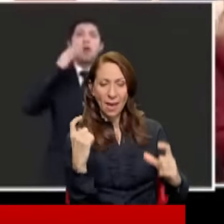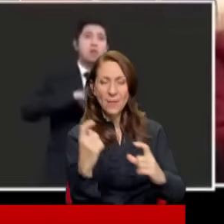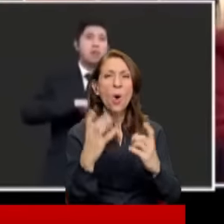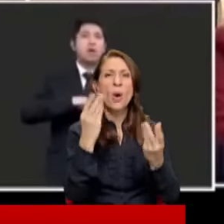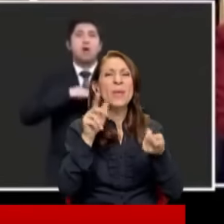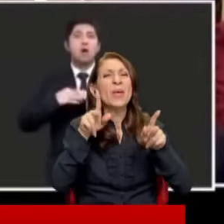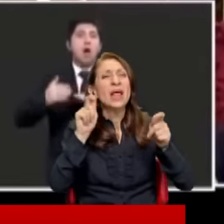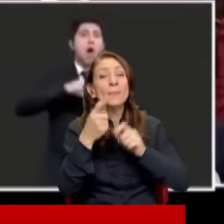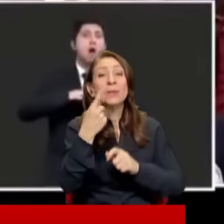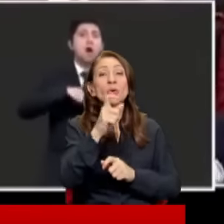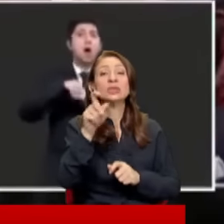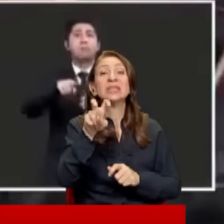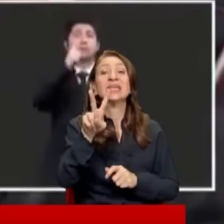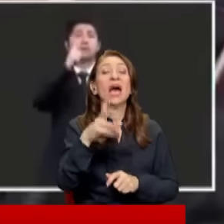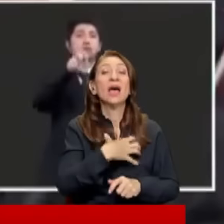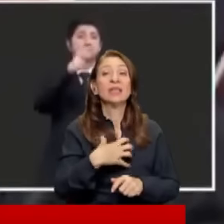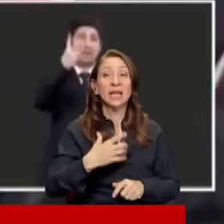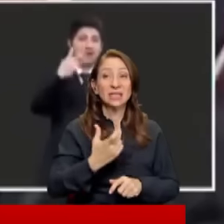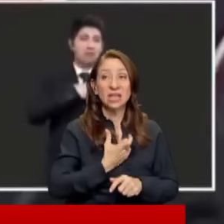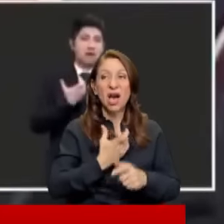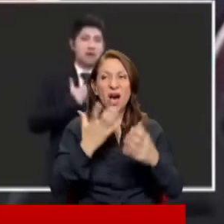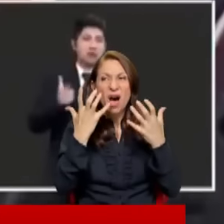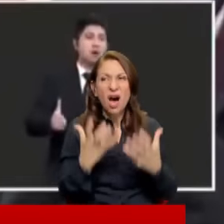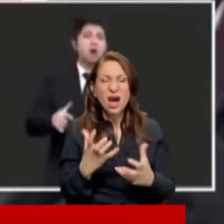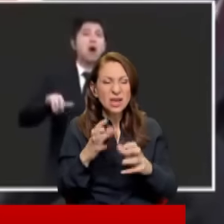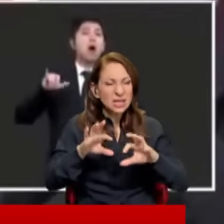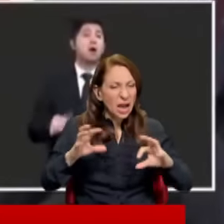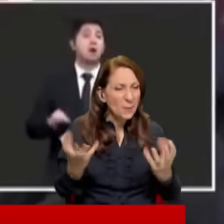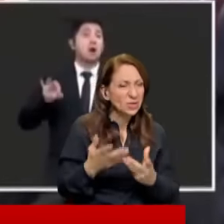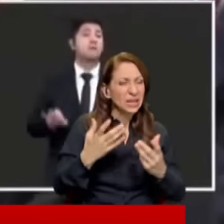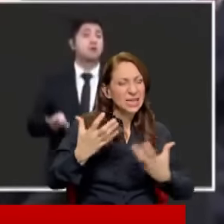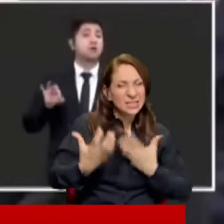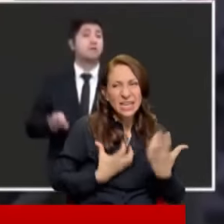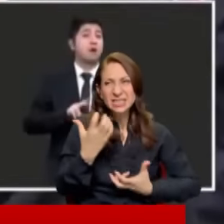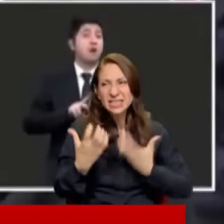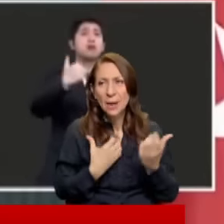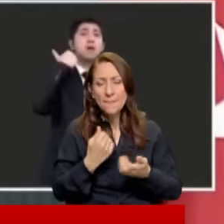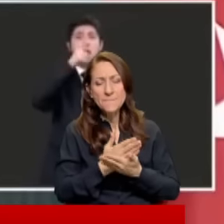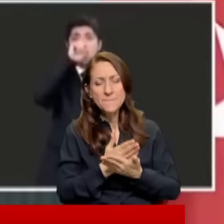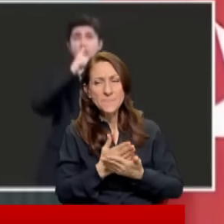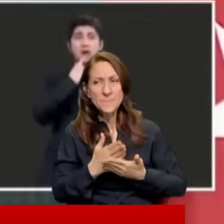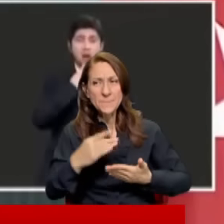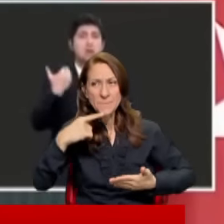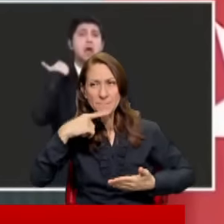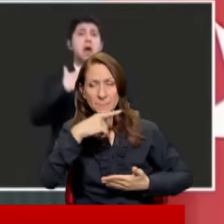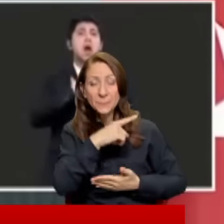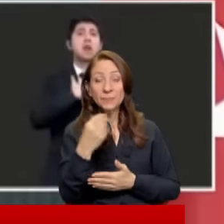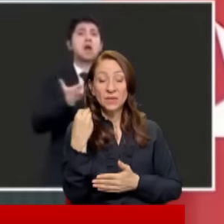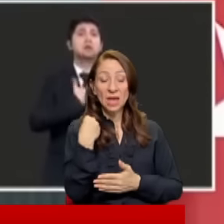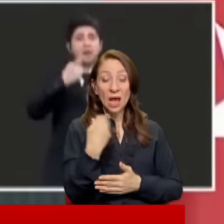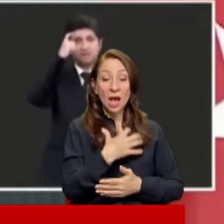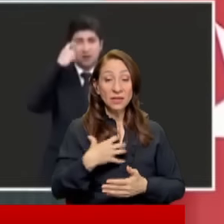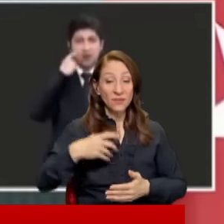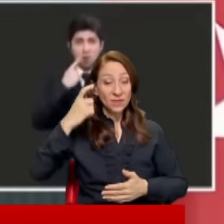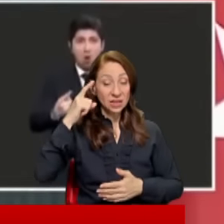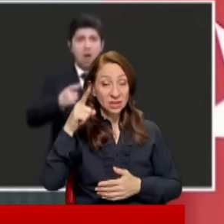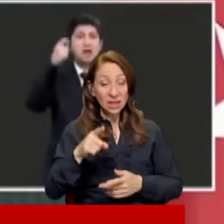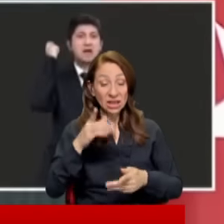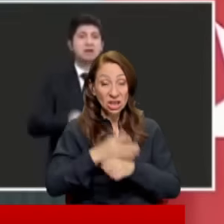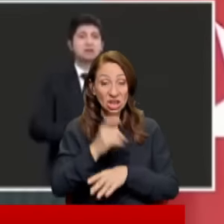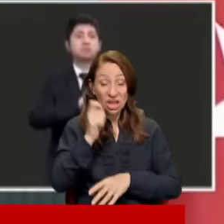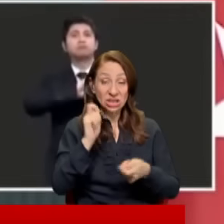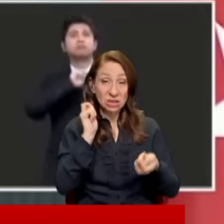1982 anayasasıyla Ağır aksak bugünlere kadar gelebildik yeni anayasa ülküsünü gerçeğe